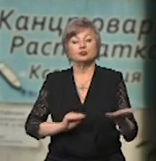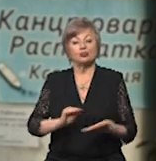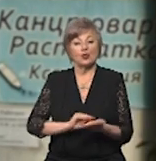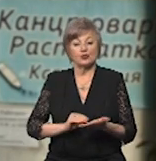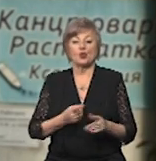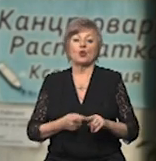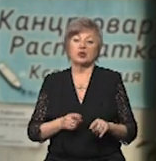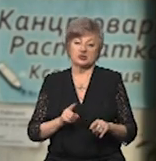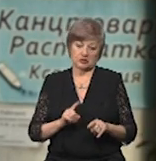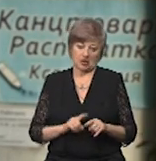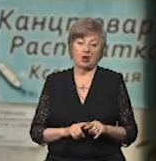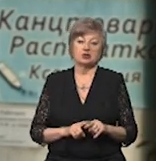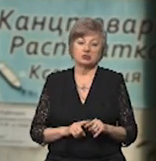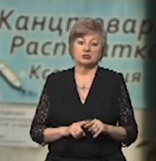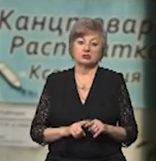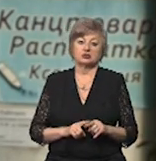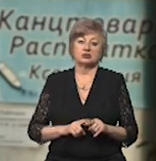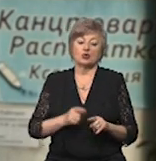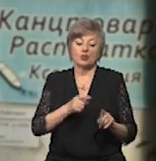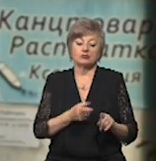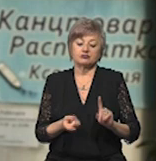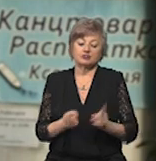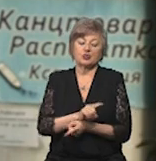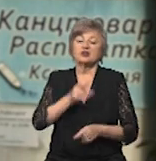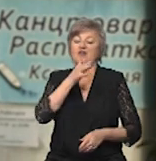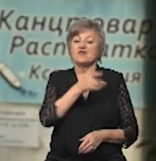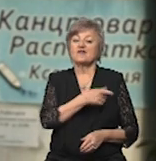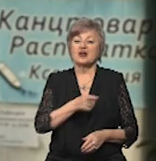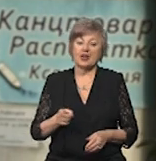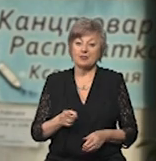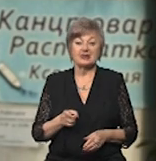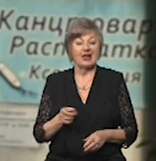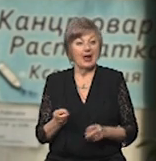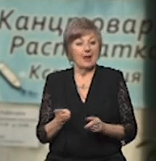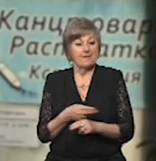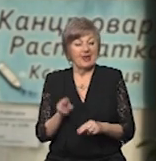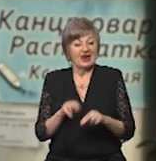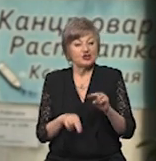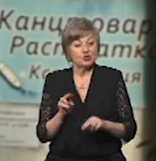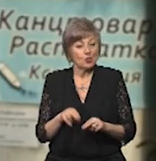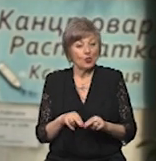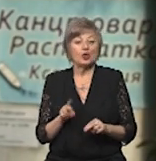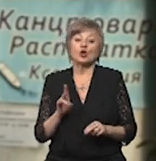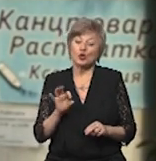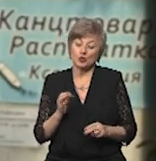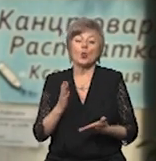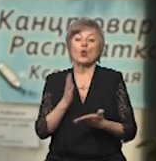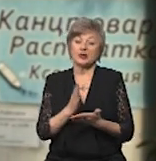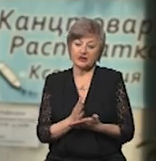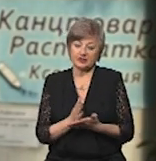є певним чином такий злам часу, ніби перебудова, яка є в цьому.